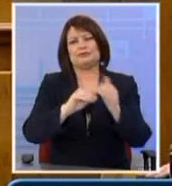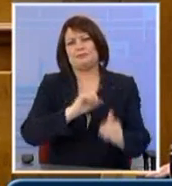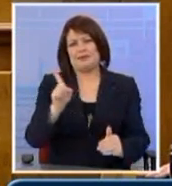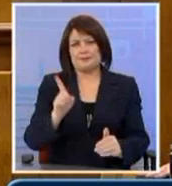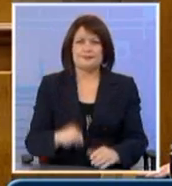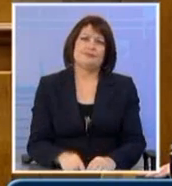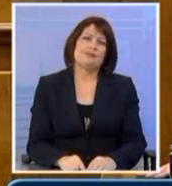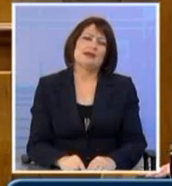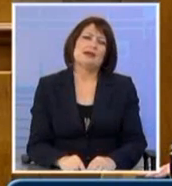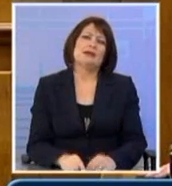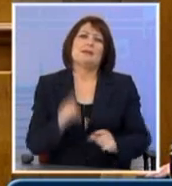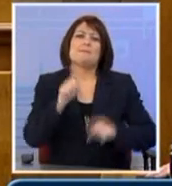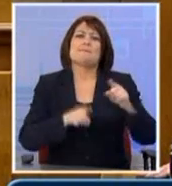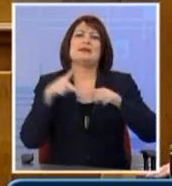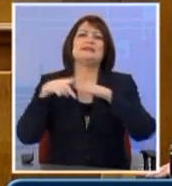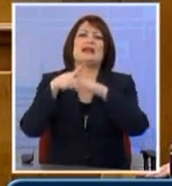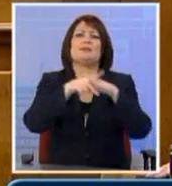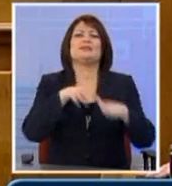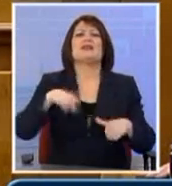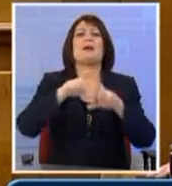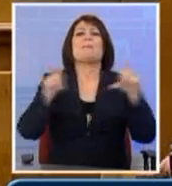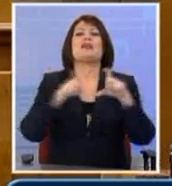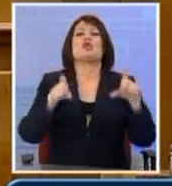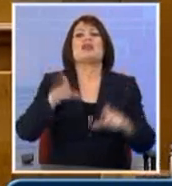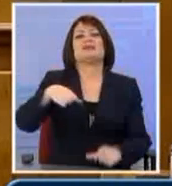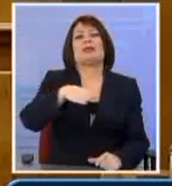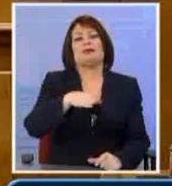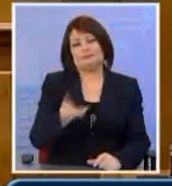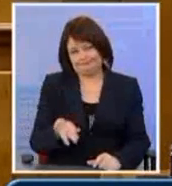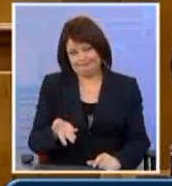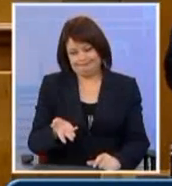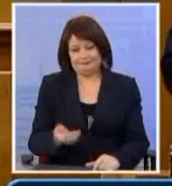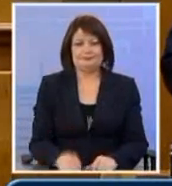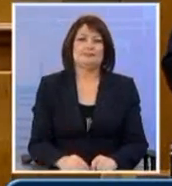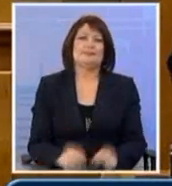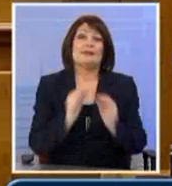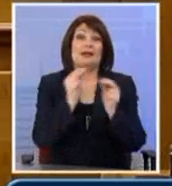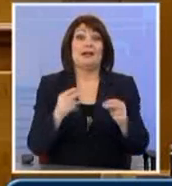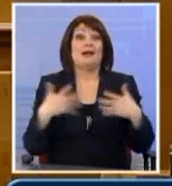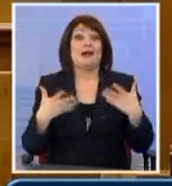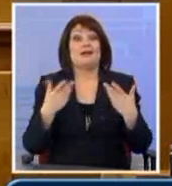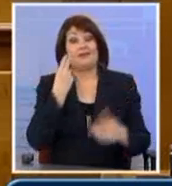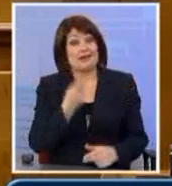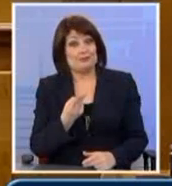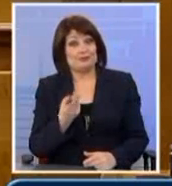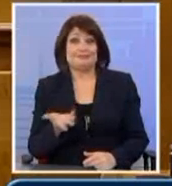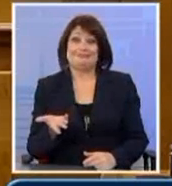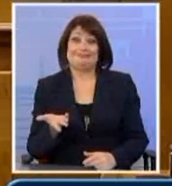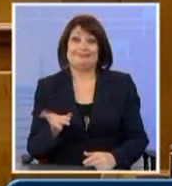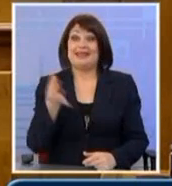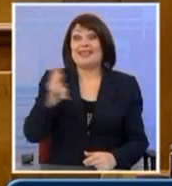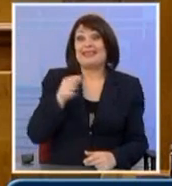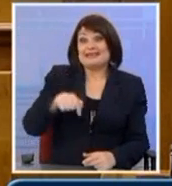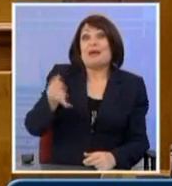Δηλαδή κάποιους τραπεζίτες που υποβαθμίστηκαν οι μετοχές τους. Αλλά παρατηρώ με χαρά ότι αυτό δεν το